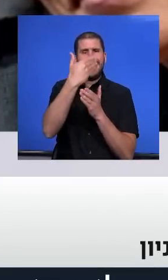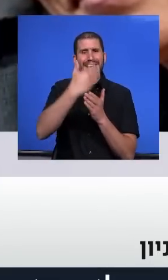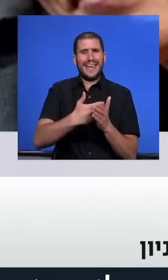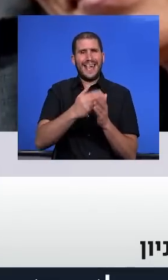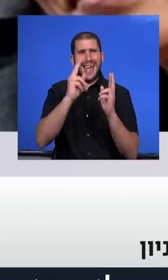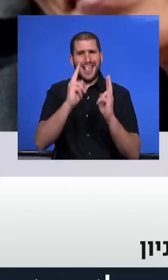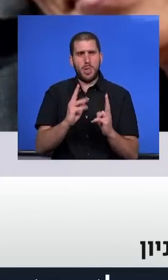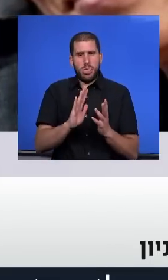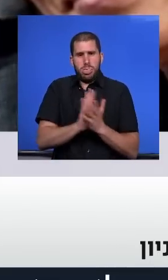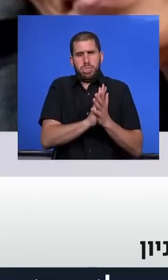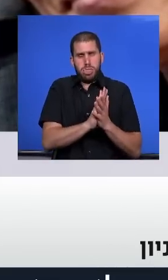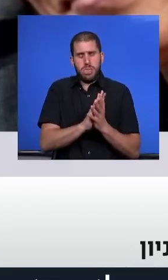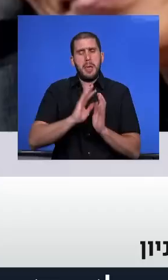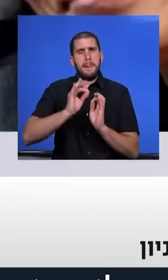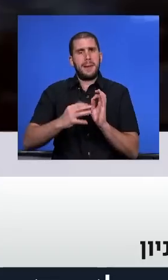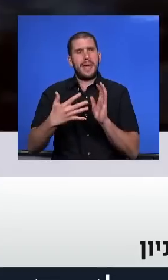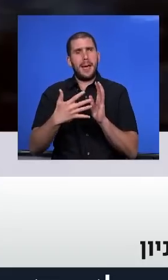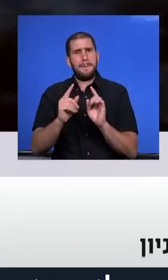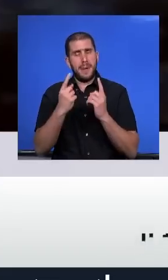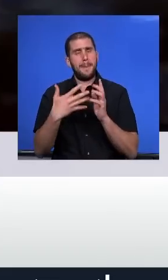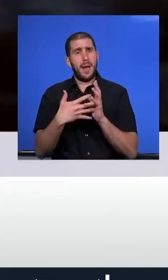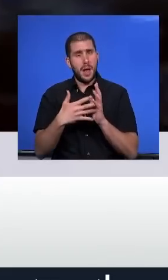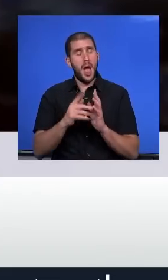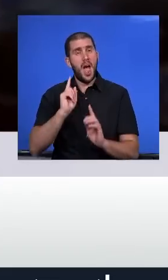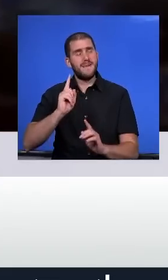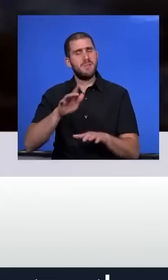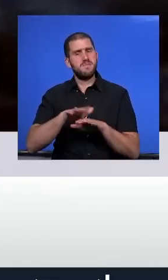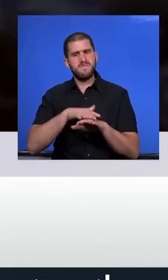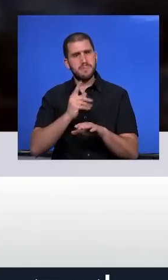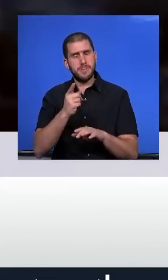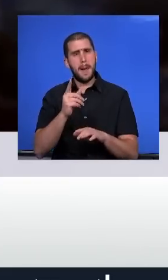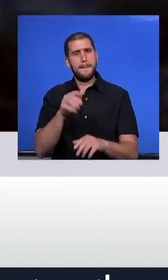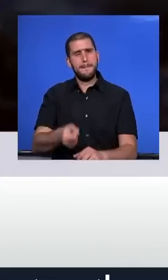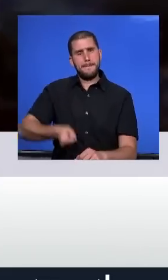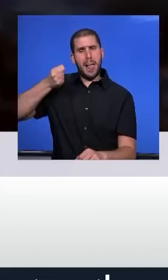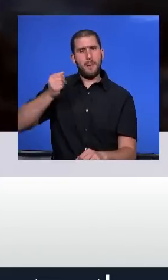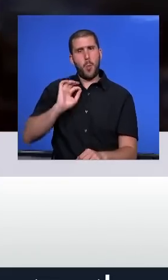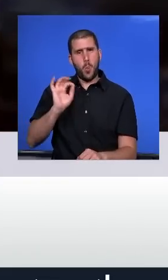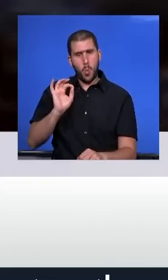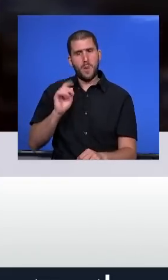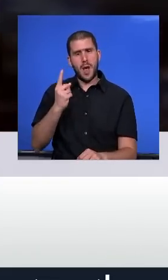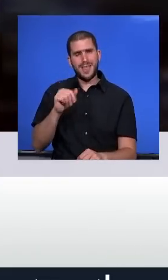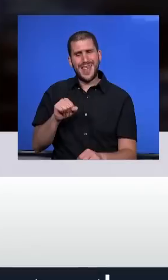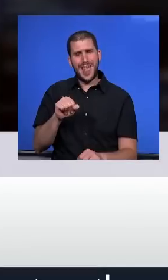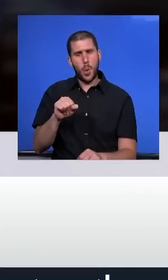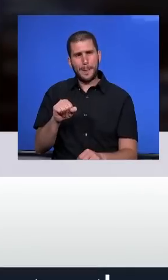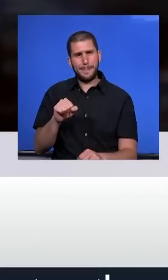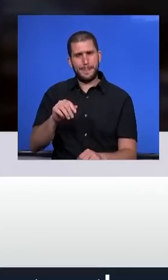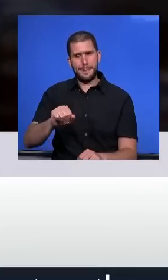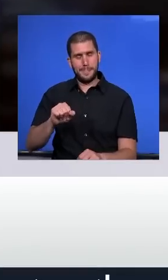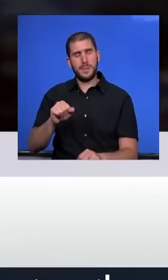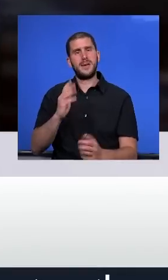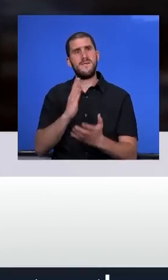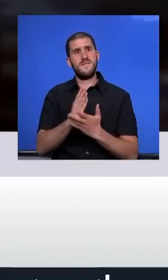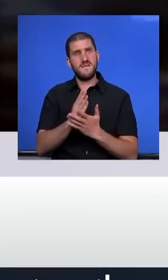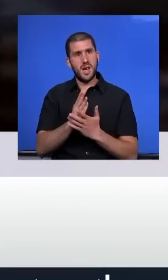פרטי המקרה עדיין בחקירה, אבל אנחנו כן יכולים להגיד שככל הנראה, בלם היד לא היה מופעל, ואחד ההילוכים ברכב היה משולב, מה שגרם, מה